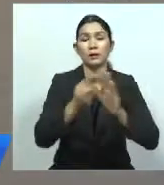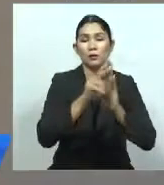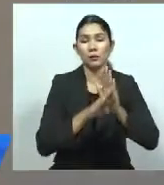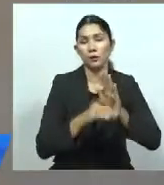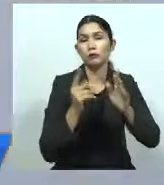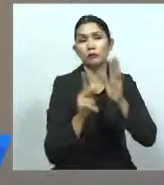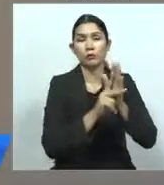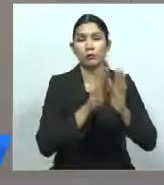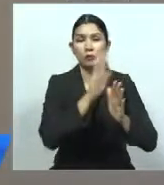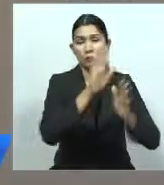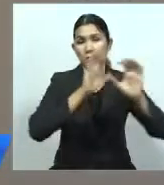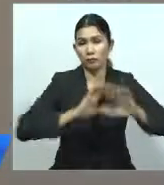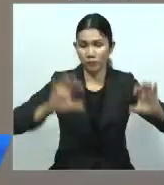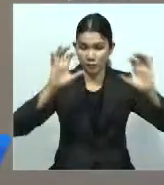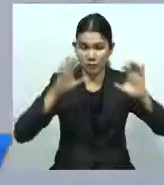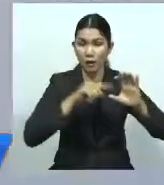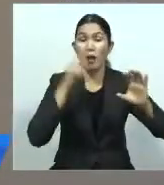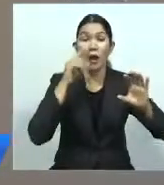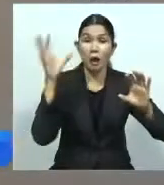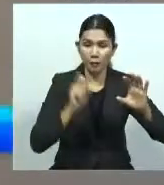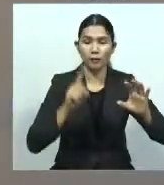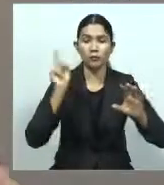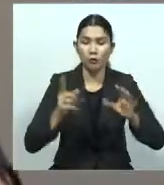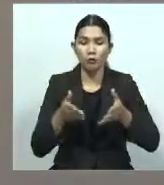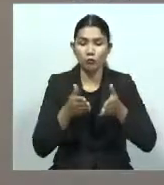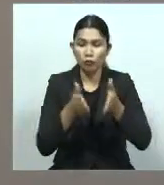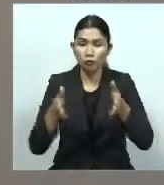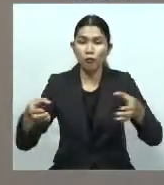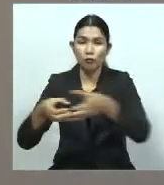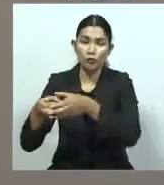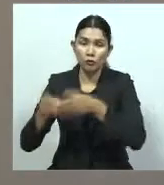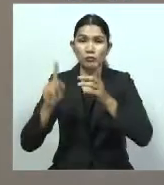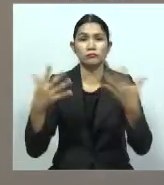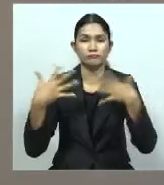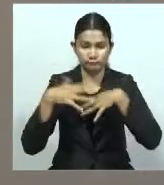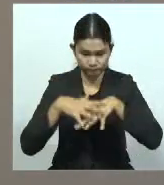ฐบาลที่มาจากการมีส่วนร่วมของทุกพรรคการเมืองค่ะ